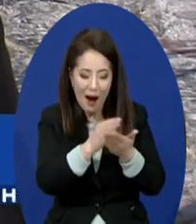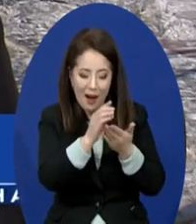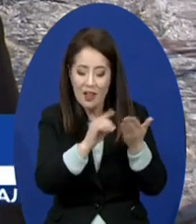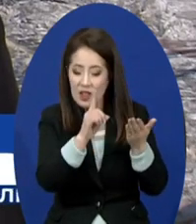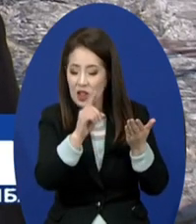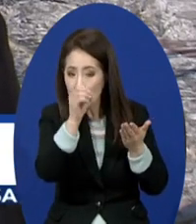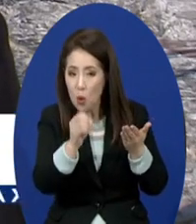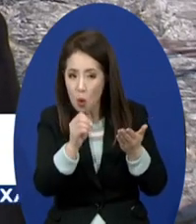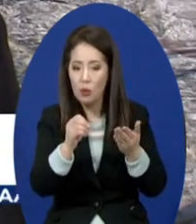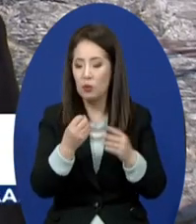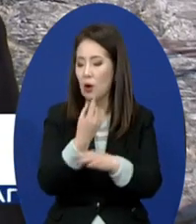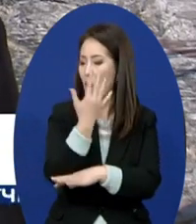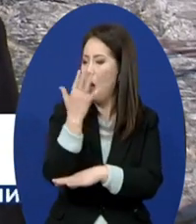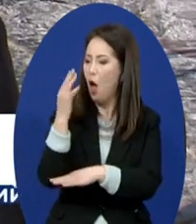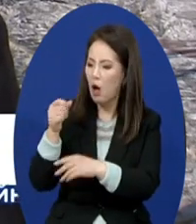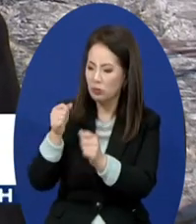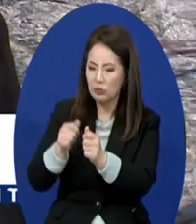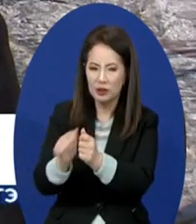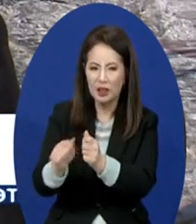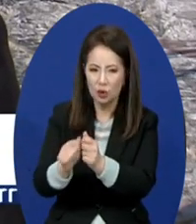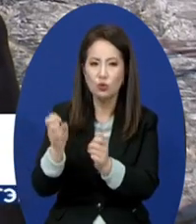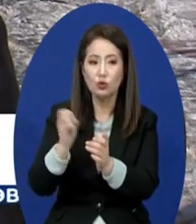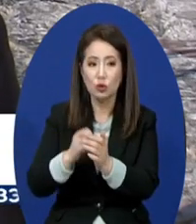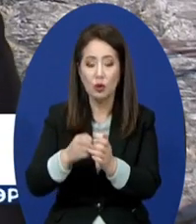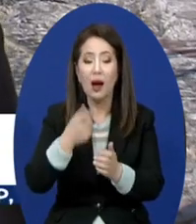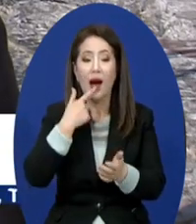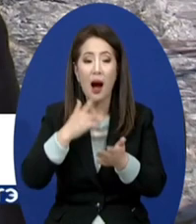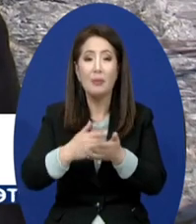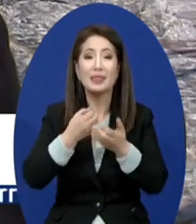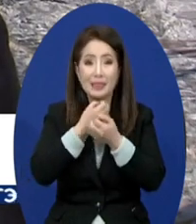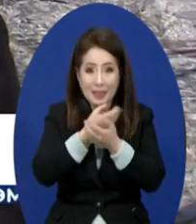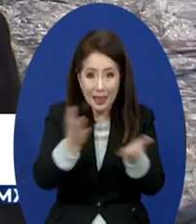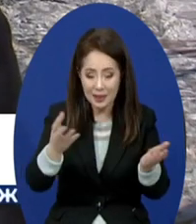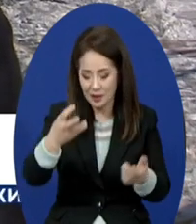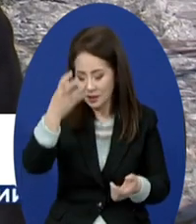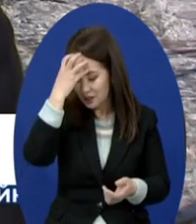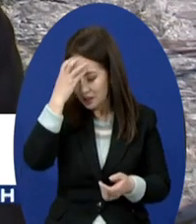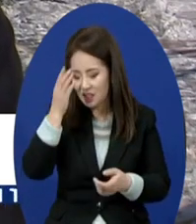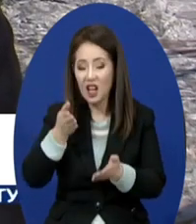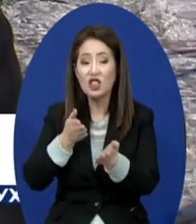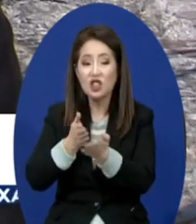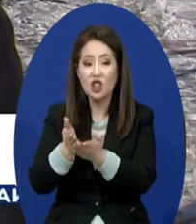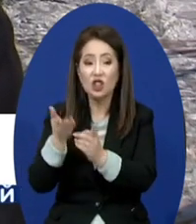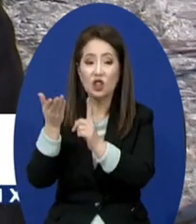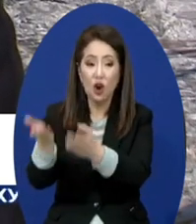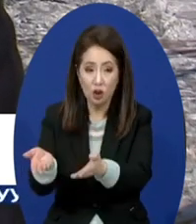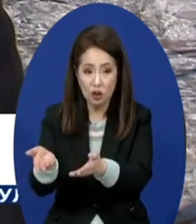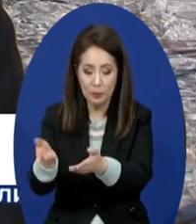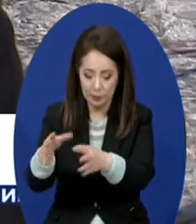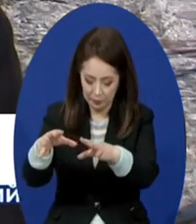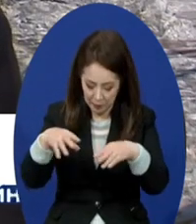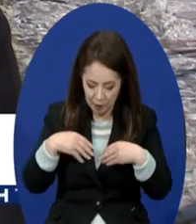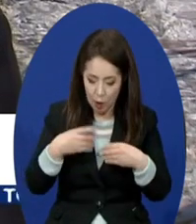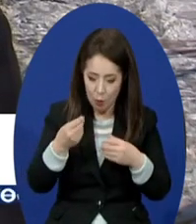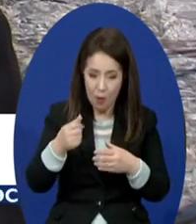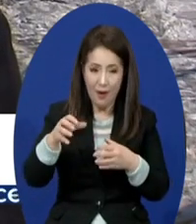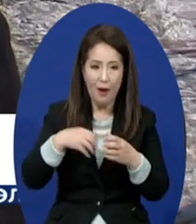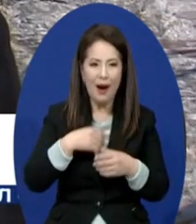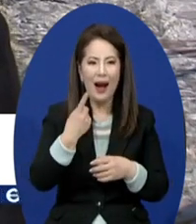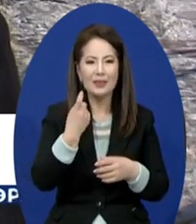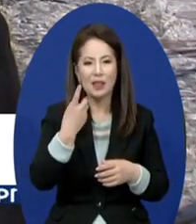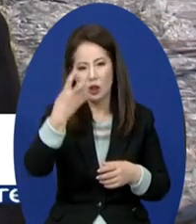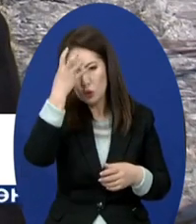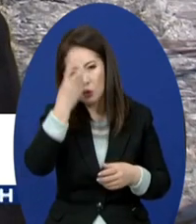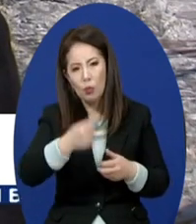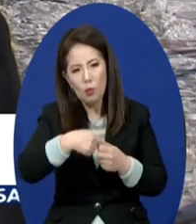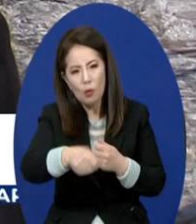ийм одоо амлалт болон үүрэг хариуцлага олон нийтэд зарласан дээрээс нь засгийн газар чиглэл болгосон. За энэ мөнгийг бол тохиолдолд зөвхөн төр гарах